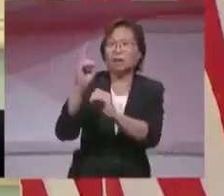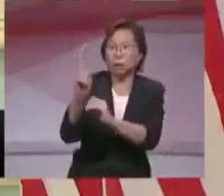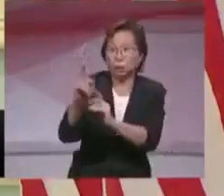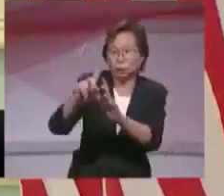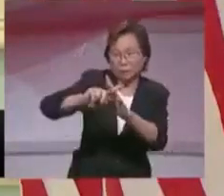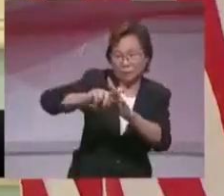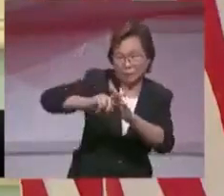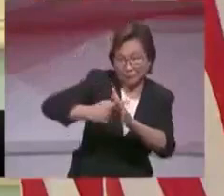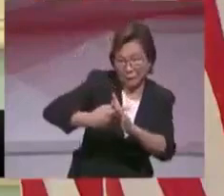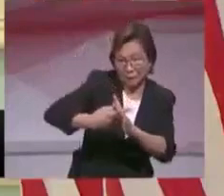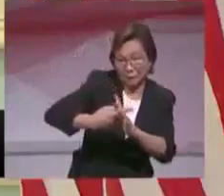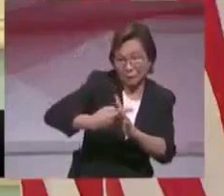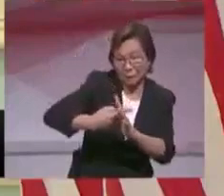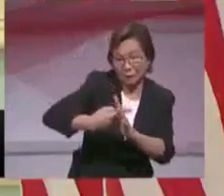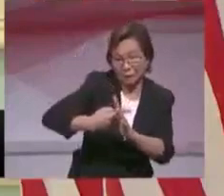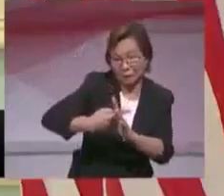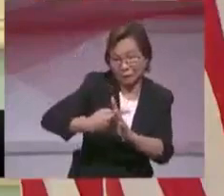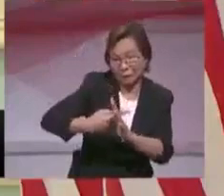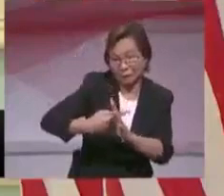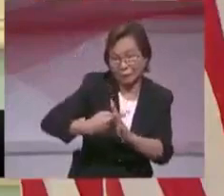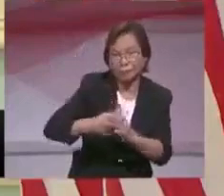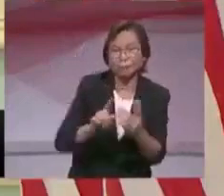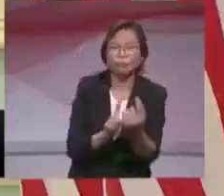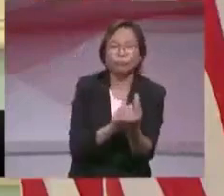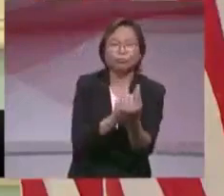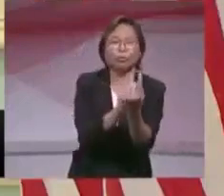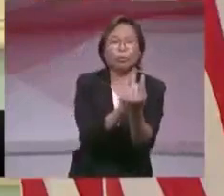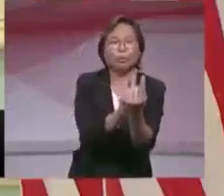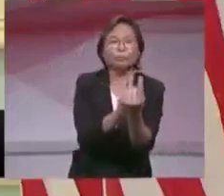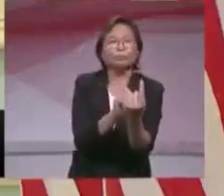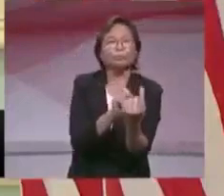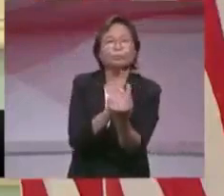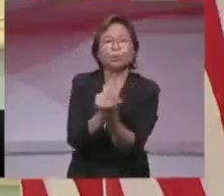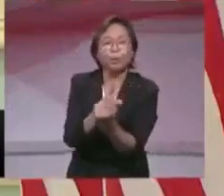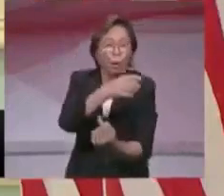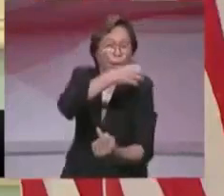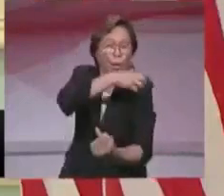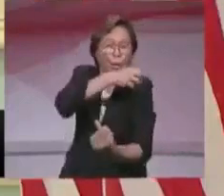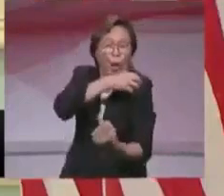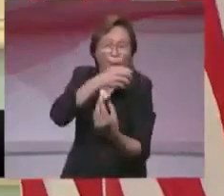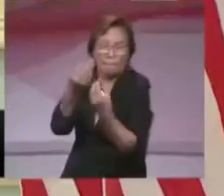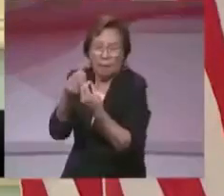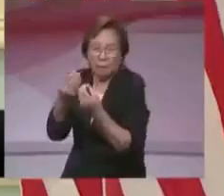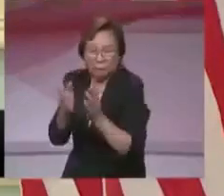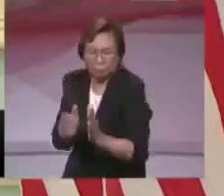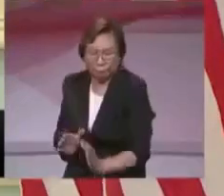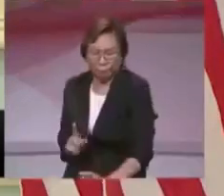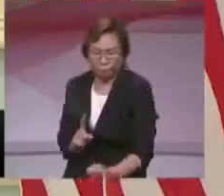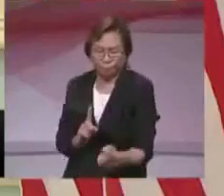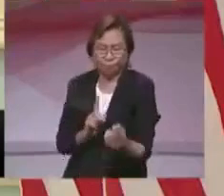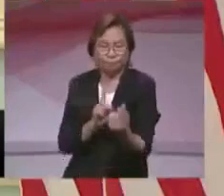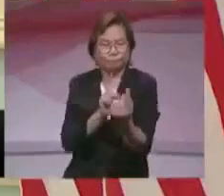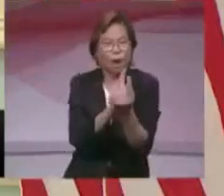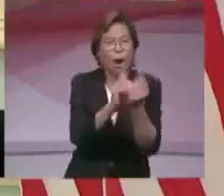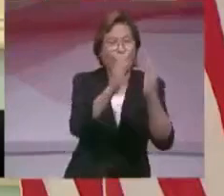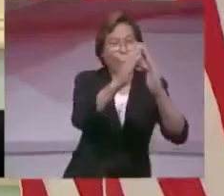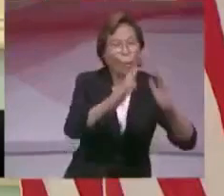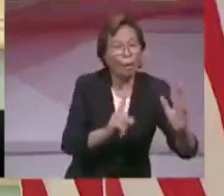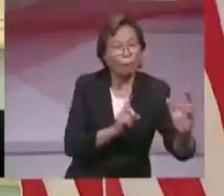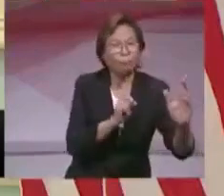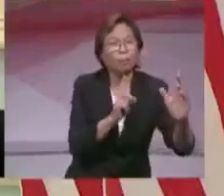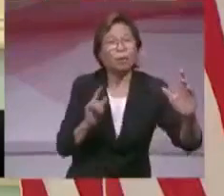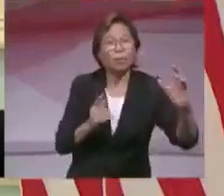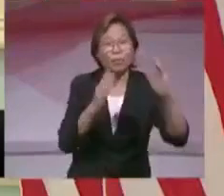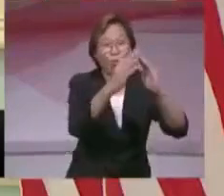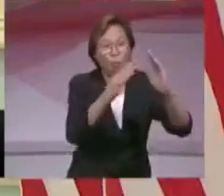bermula iaitu secara bersemuka. Pegawai-pegawai banci akan datang ke rumah pada